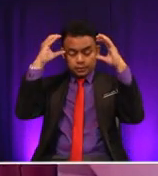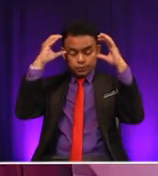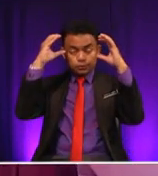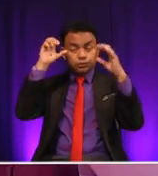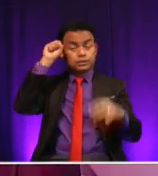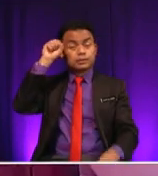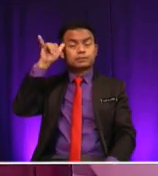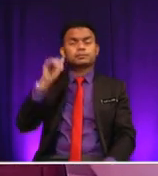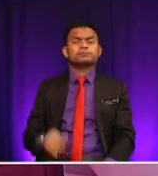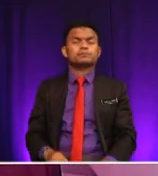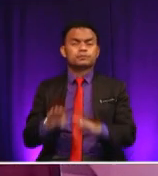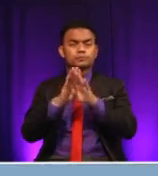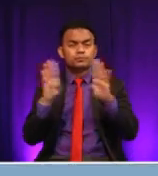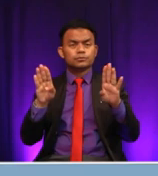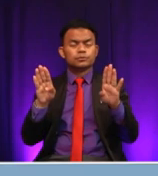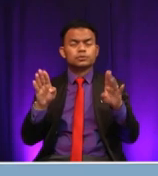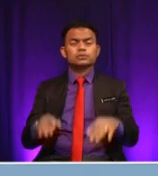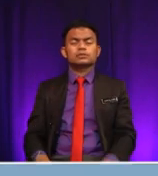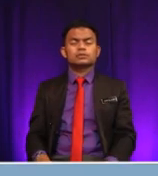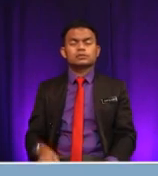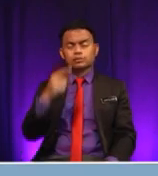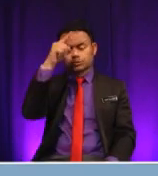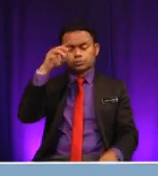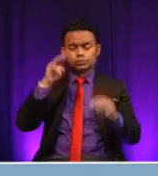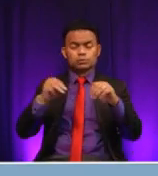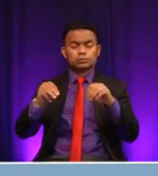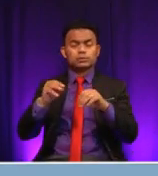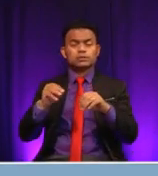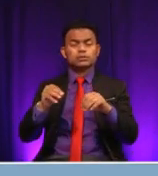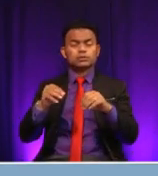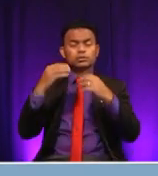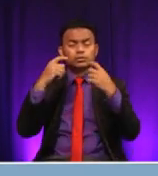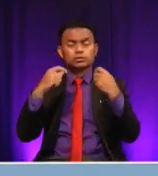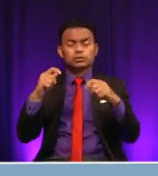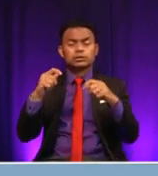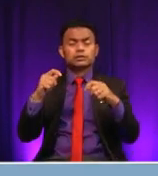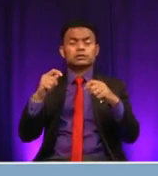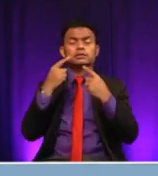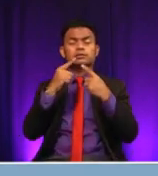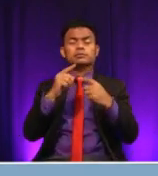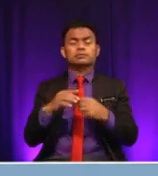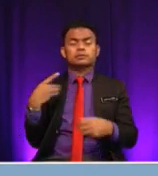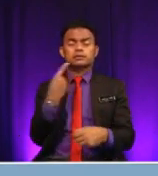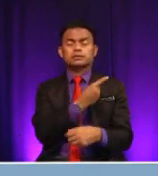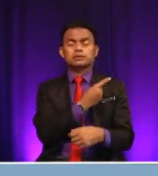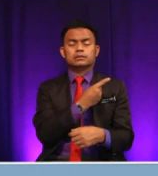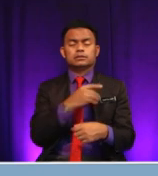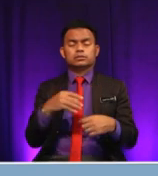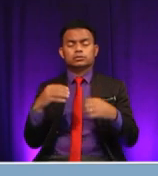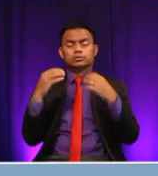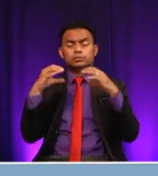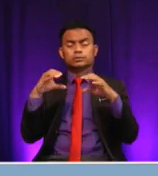untuk murid-murid salah tidak mengapa kita coba berdiskusi kita coba berbincang pada pagi ini